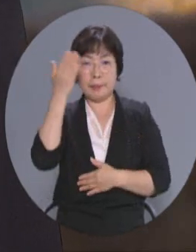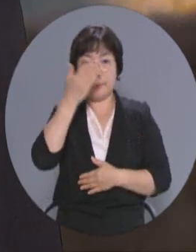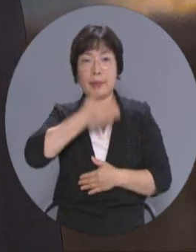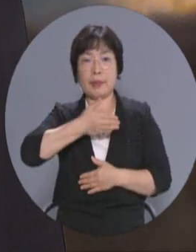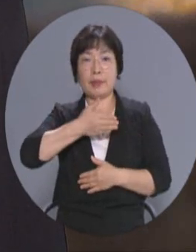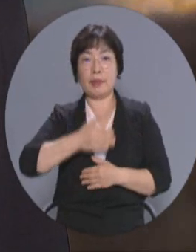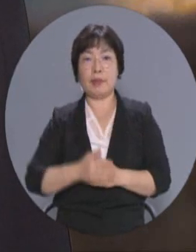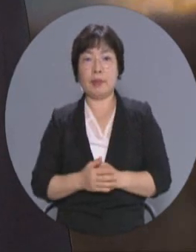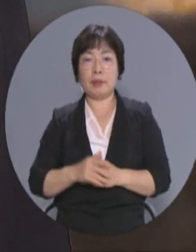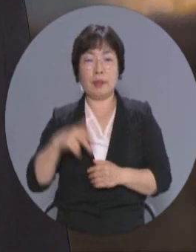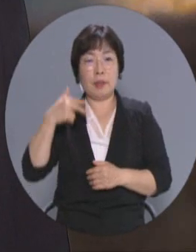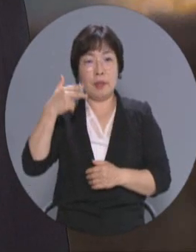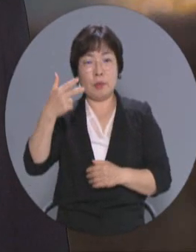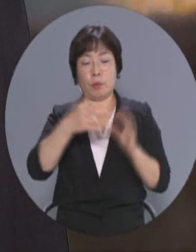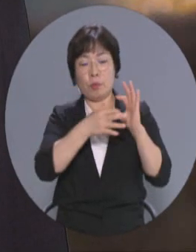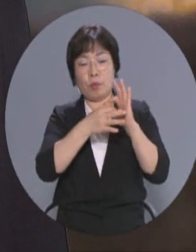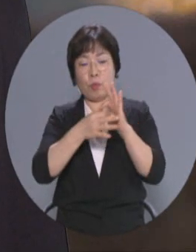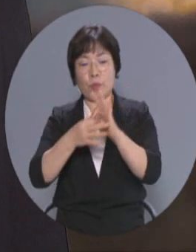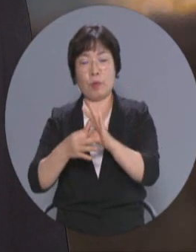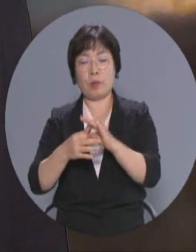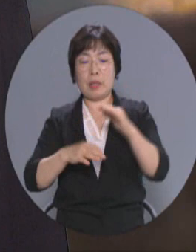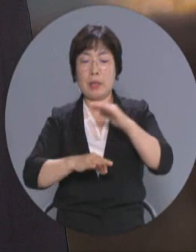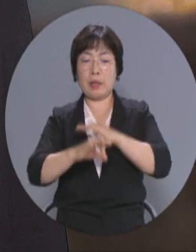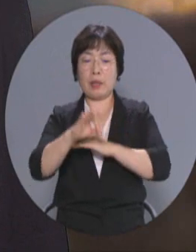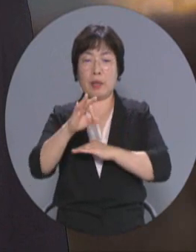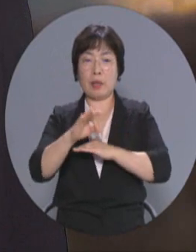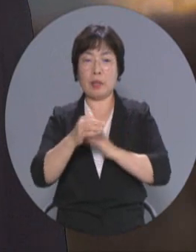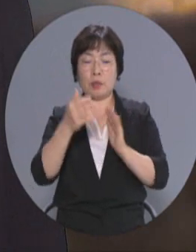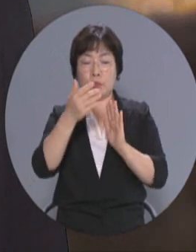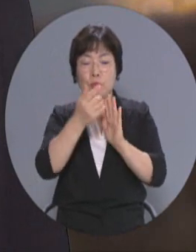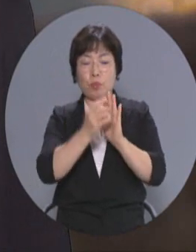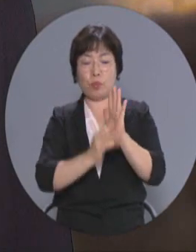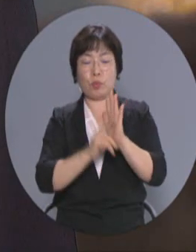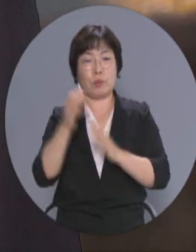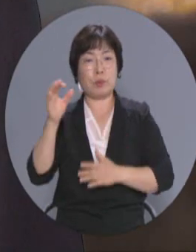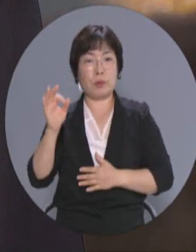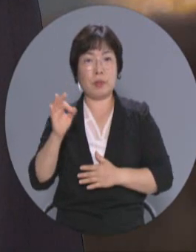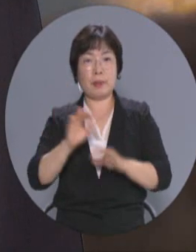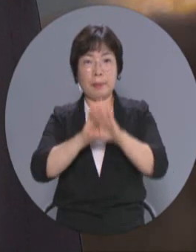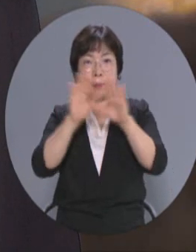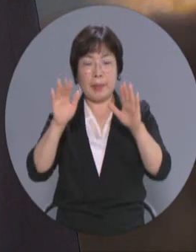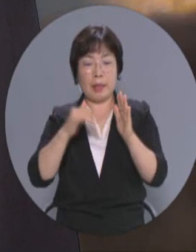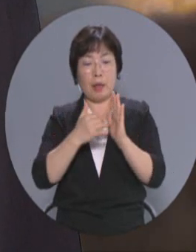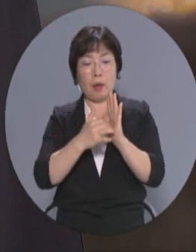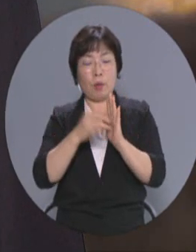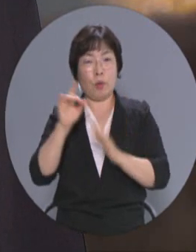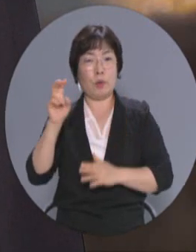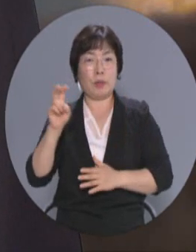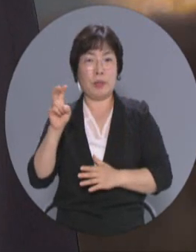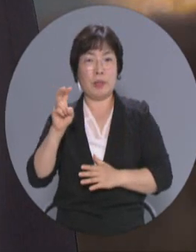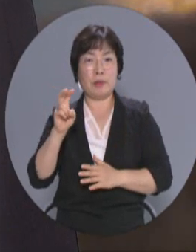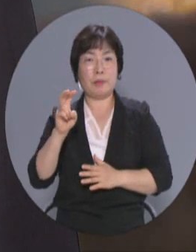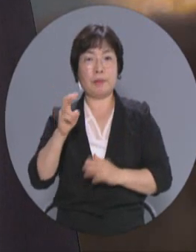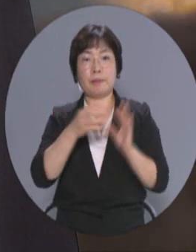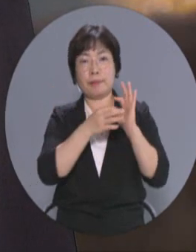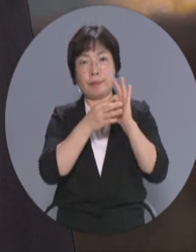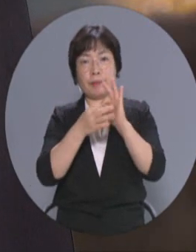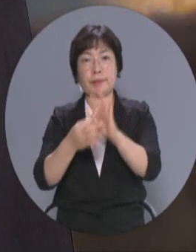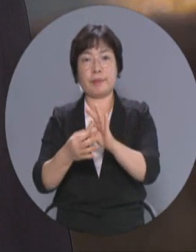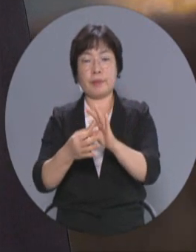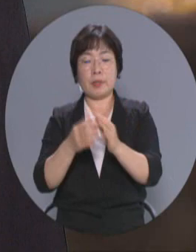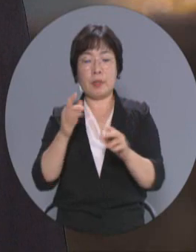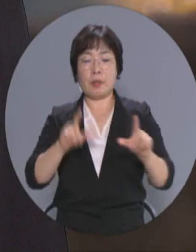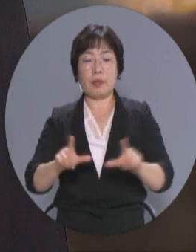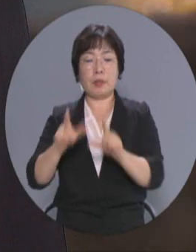이어 다음 주까지 당분간 아침 기온은 10도 안팎 한낮 기온은 20도 안팎의 기온 유지하겠습니다